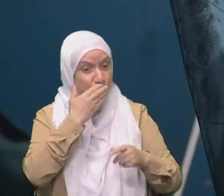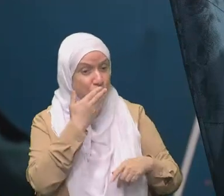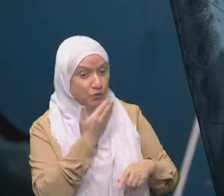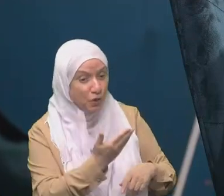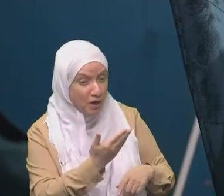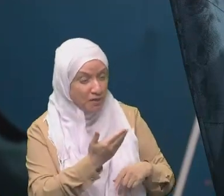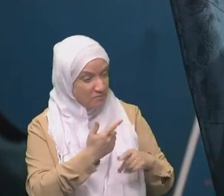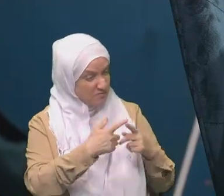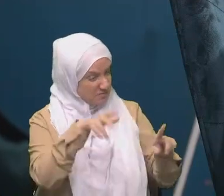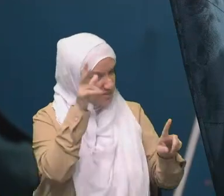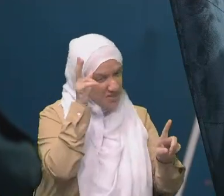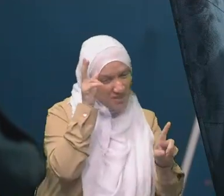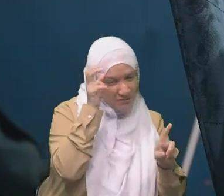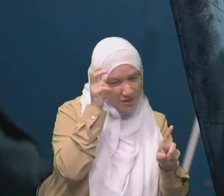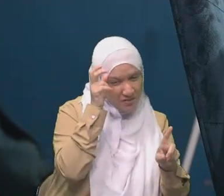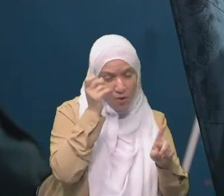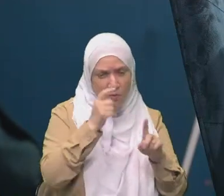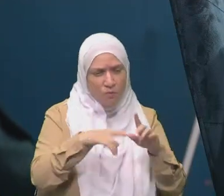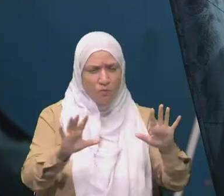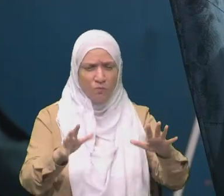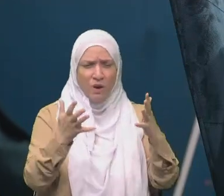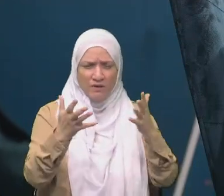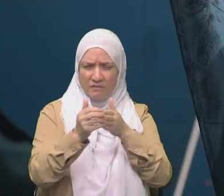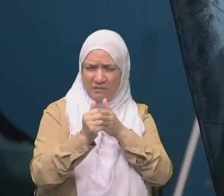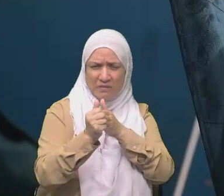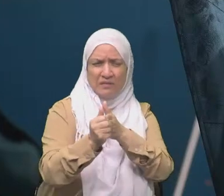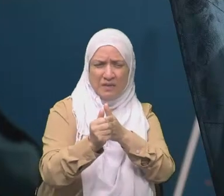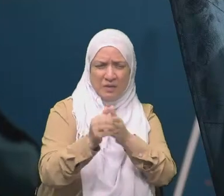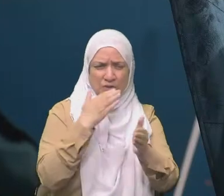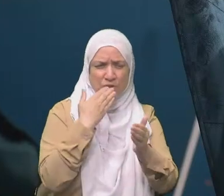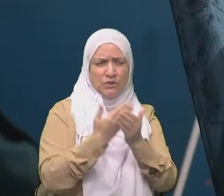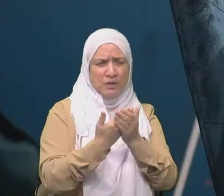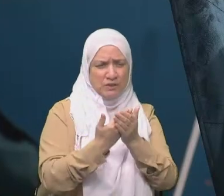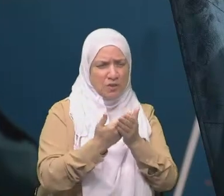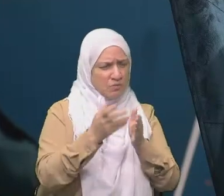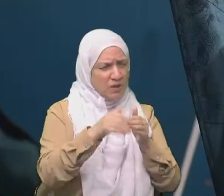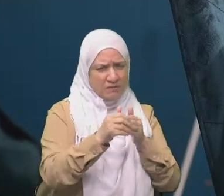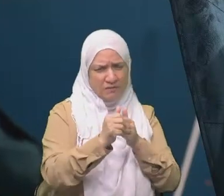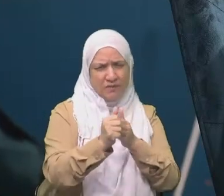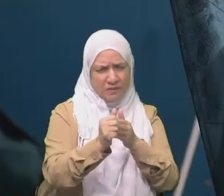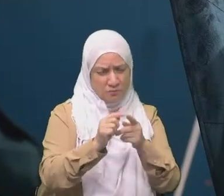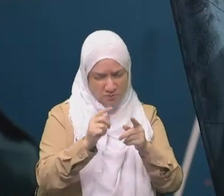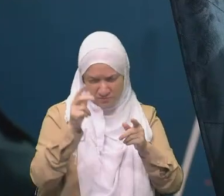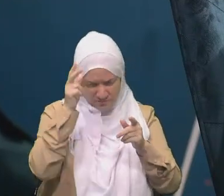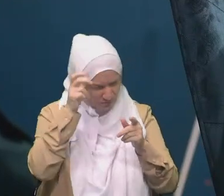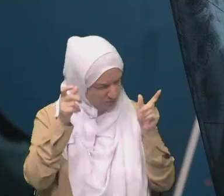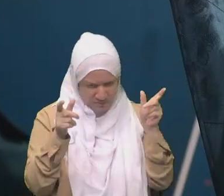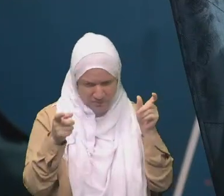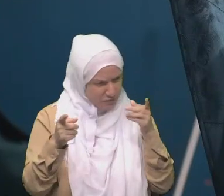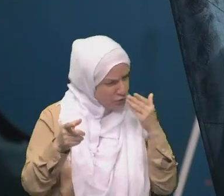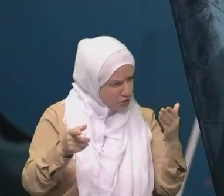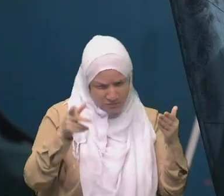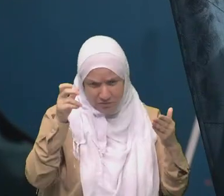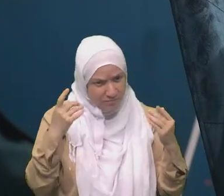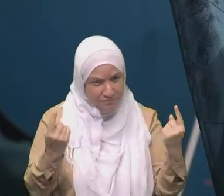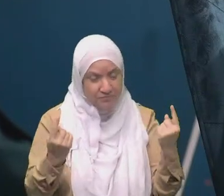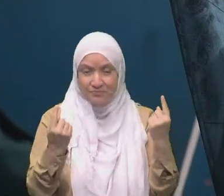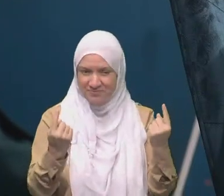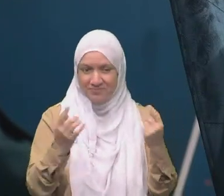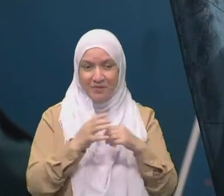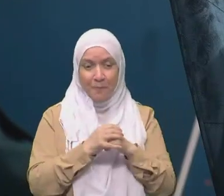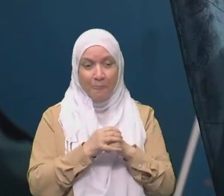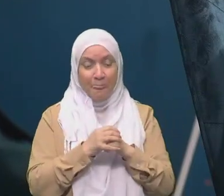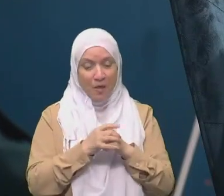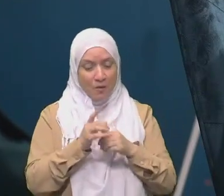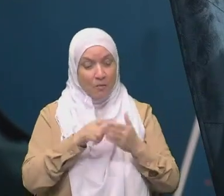good, what leads to evil. وَتَكُونَ لَهُ بَصِيرَةٌ فِي ذَلِكَ بِمَا يَشَاهِدُهُ فِي الْعَالَمِ. And you have that insight in,